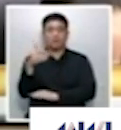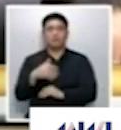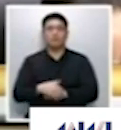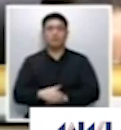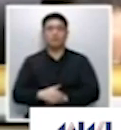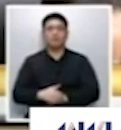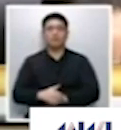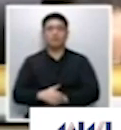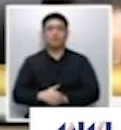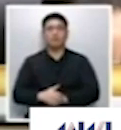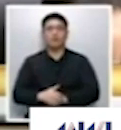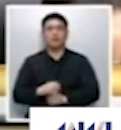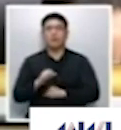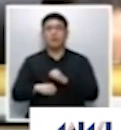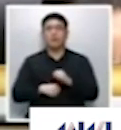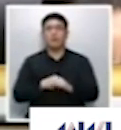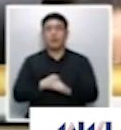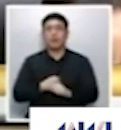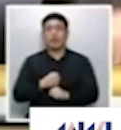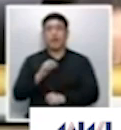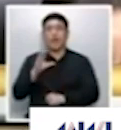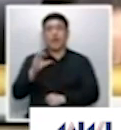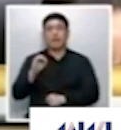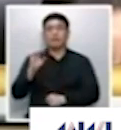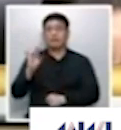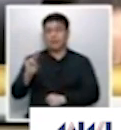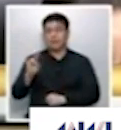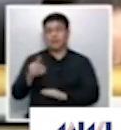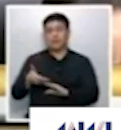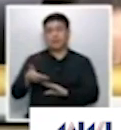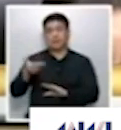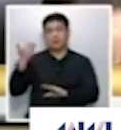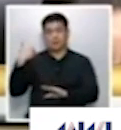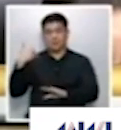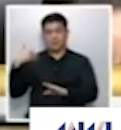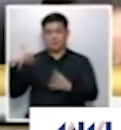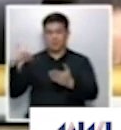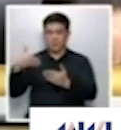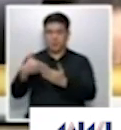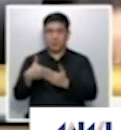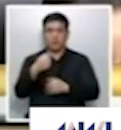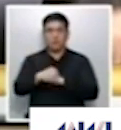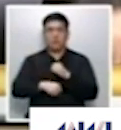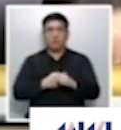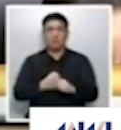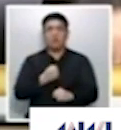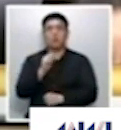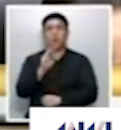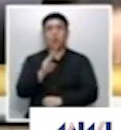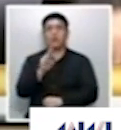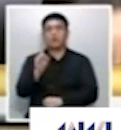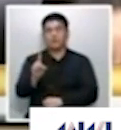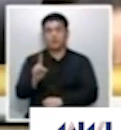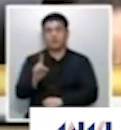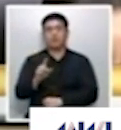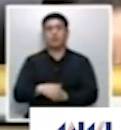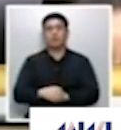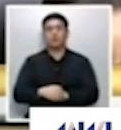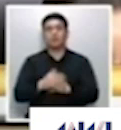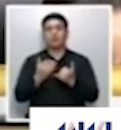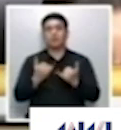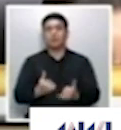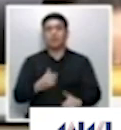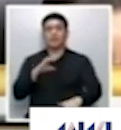แต่ปี2557ถึง2561ผู้ถูกจับกุมเข้าสู่คดีความ